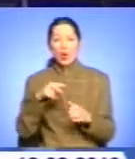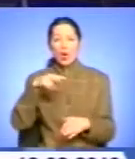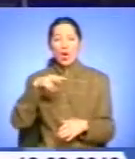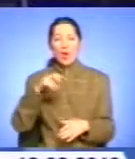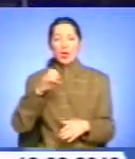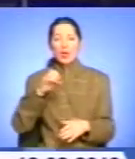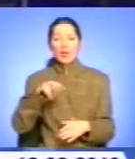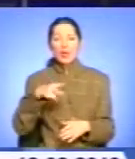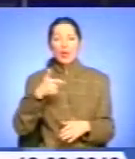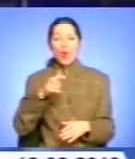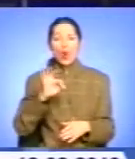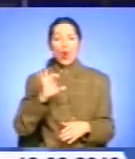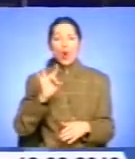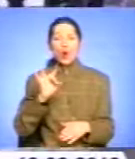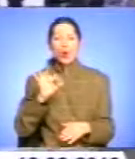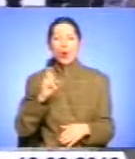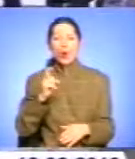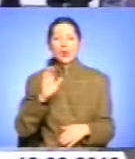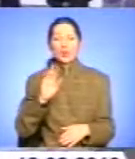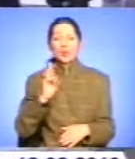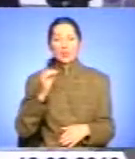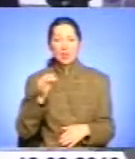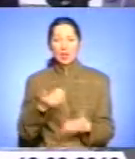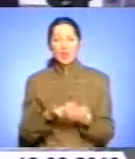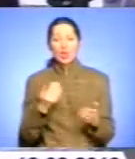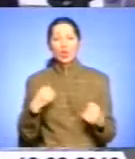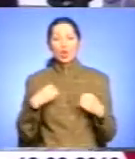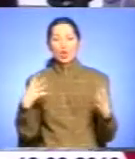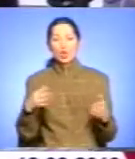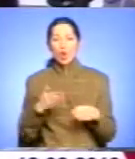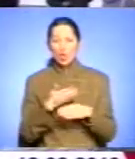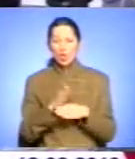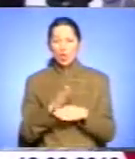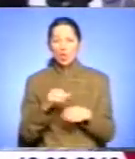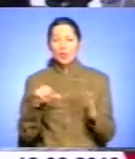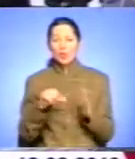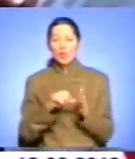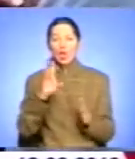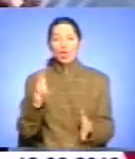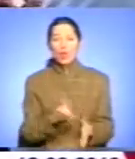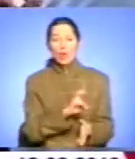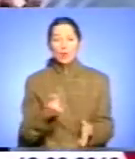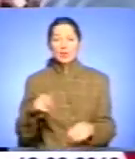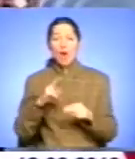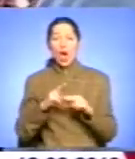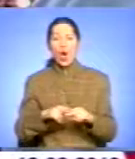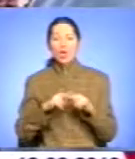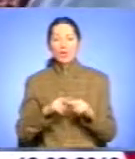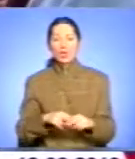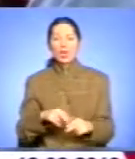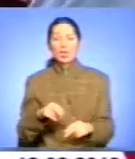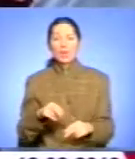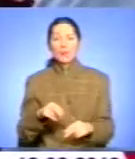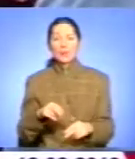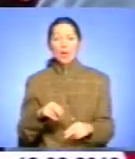Горохівському. Про це дивимось далі. Перед урочистою частиною представники духовенства освятили меморіальну дошку та провели